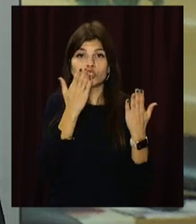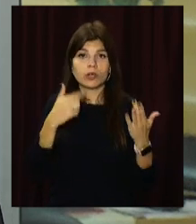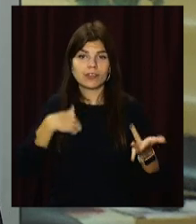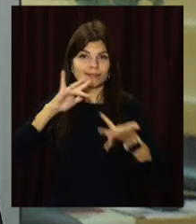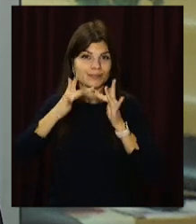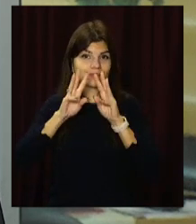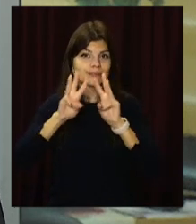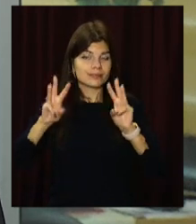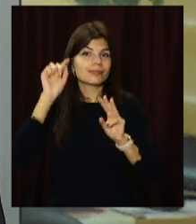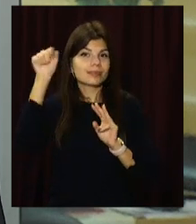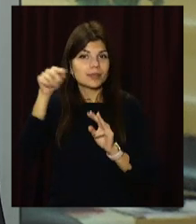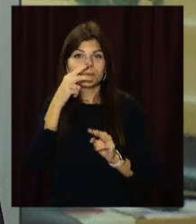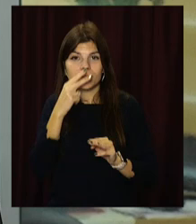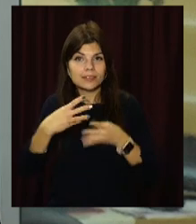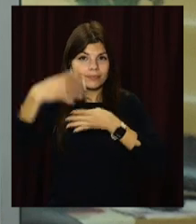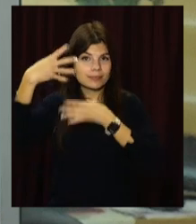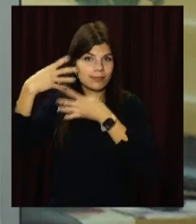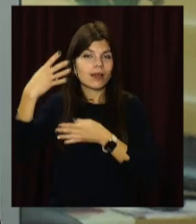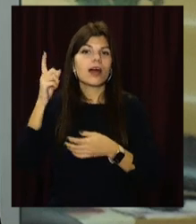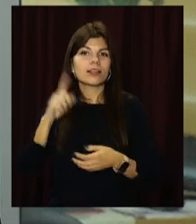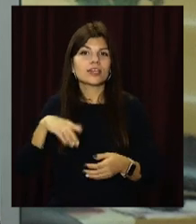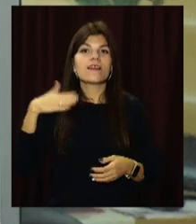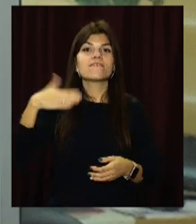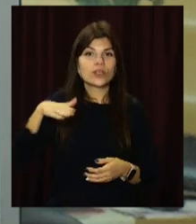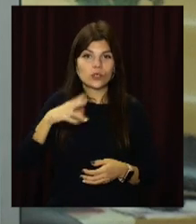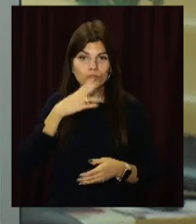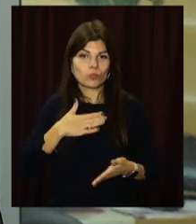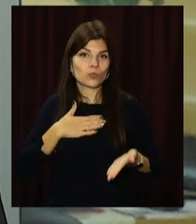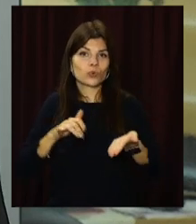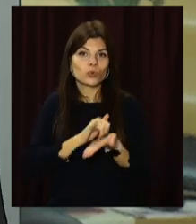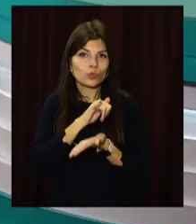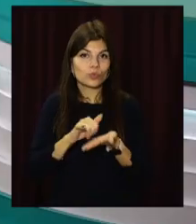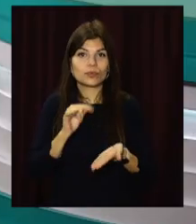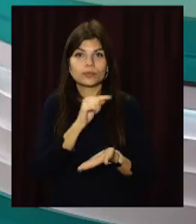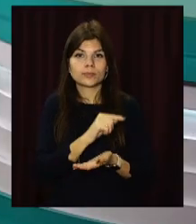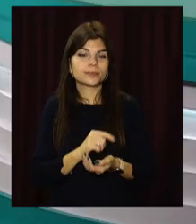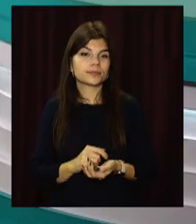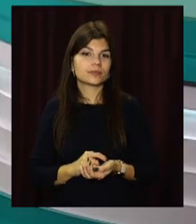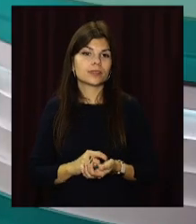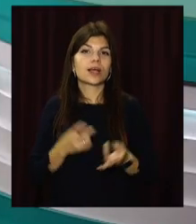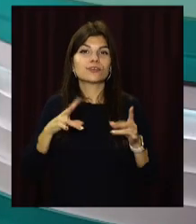нашому сайті opentv.media. Сюжети переглядайте на нашому YouTube-каналі.